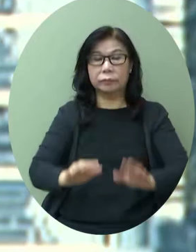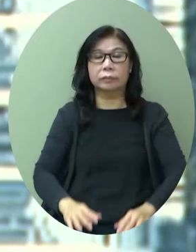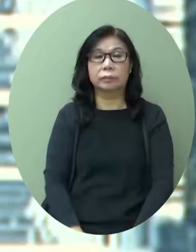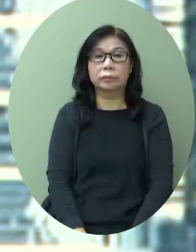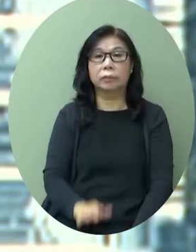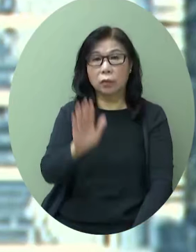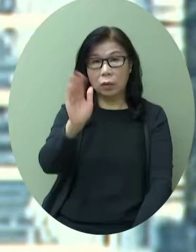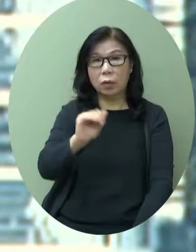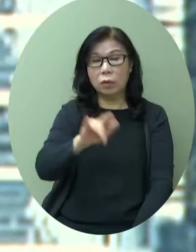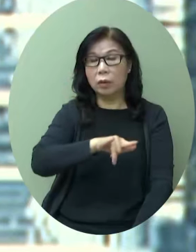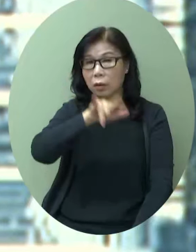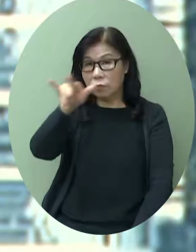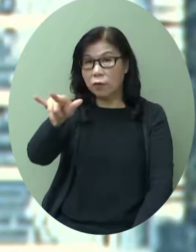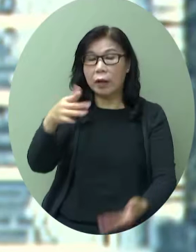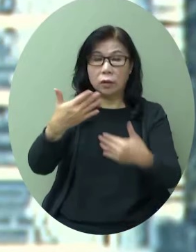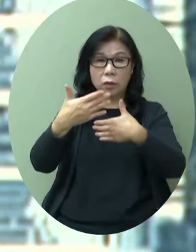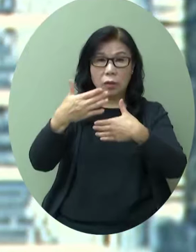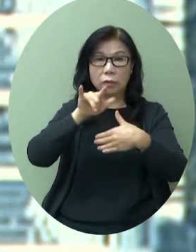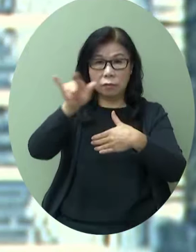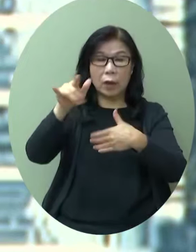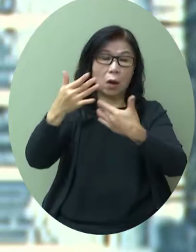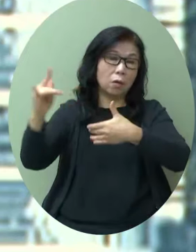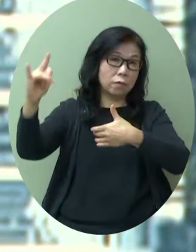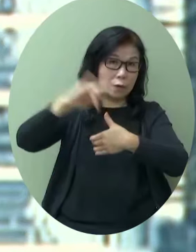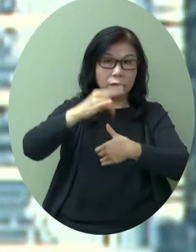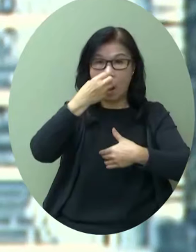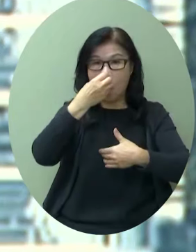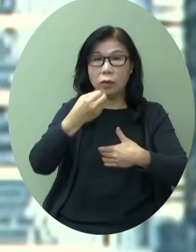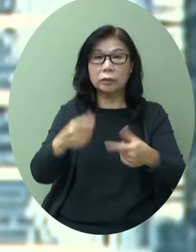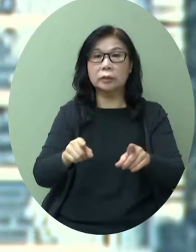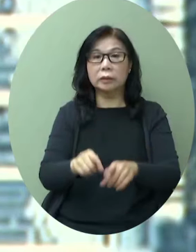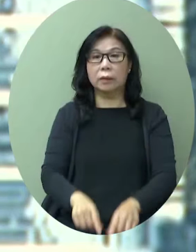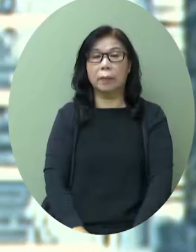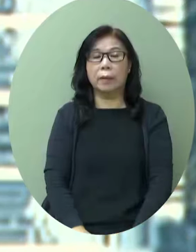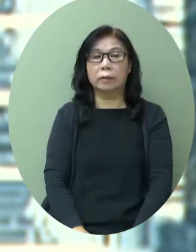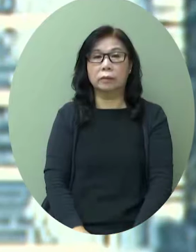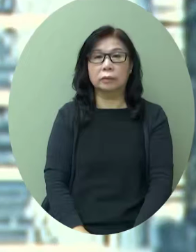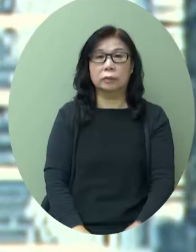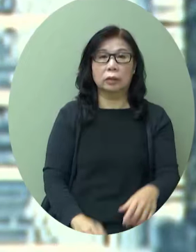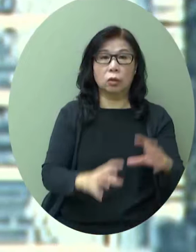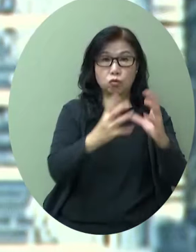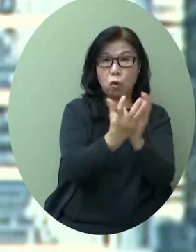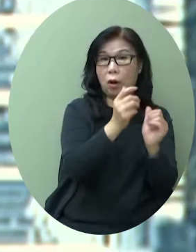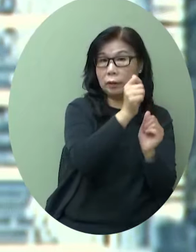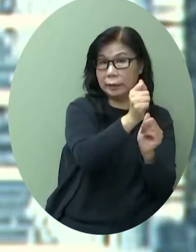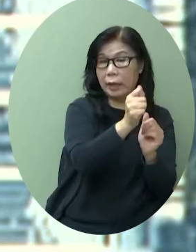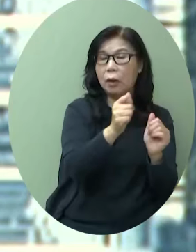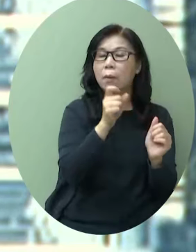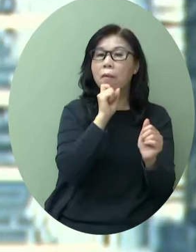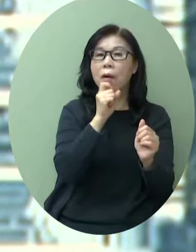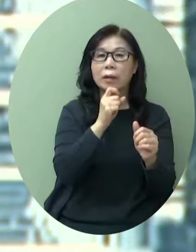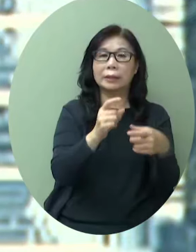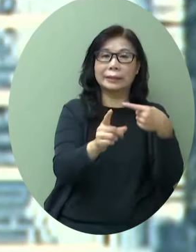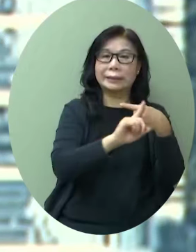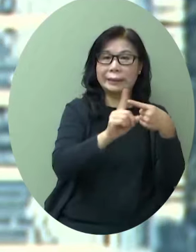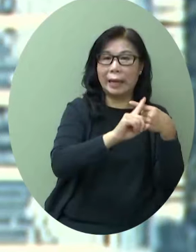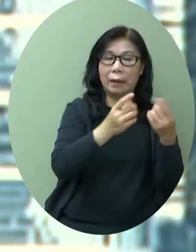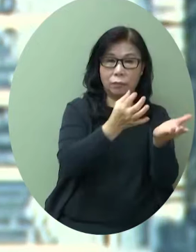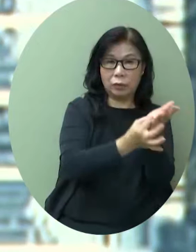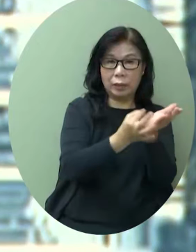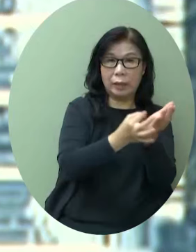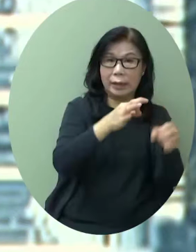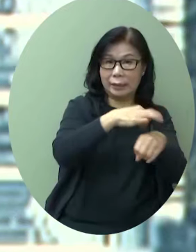係喺去外地翻嚟呢，如果唔係屬於即係Group A A 組嘅高危嘅地方呢，係